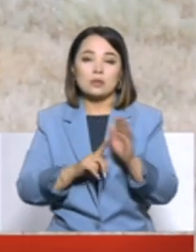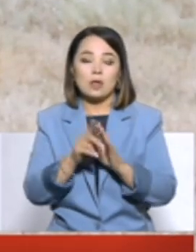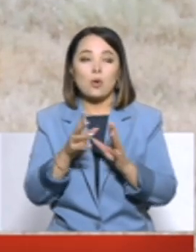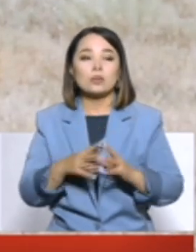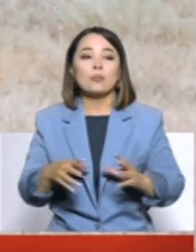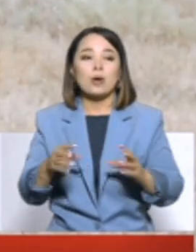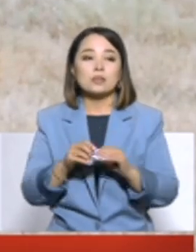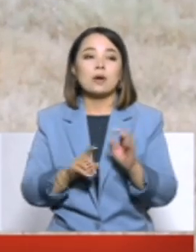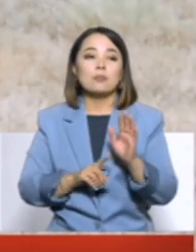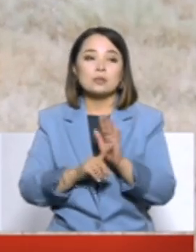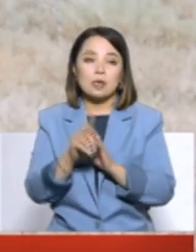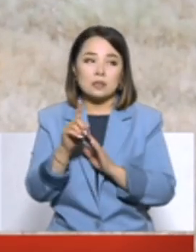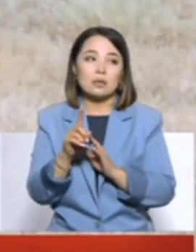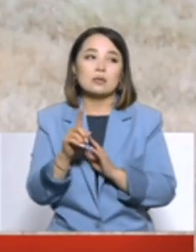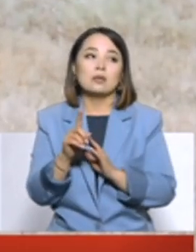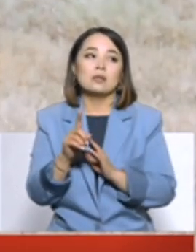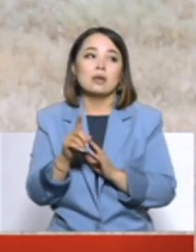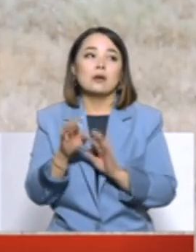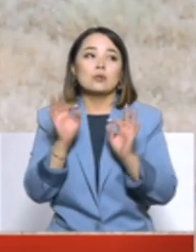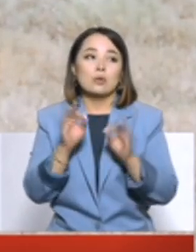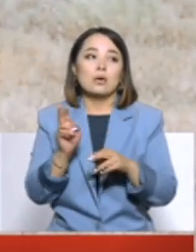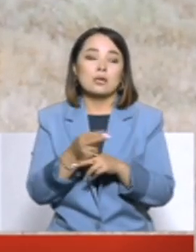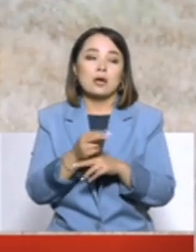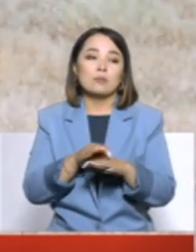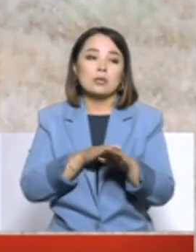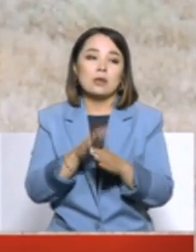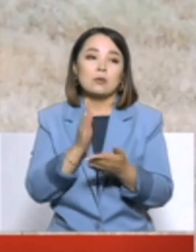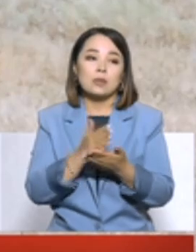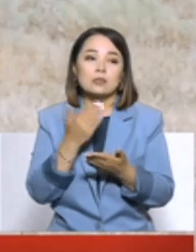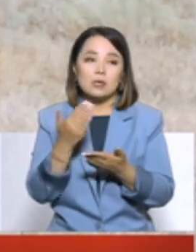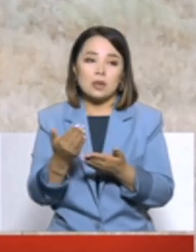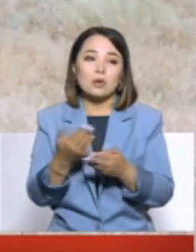басталады. Отбасында дұрыс тәрбие алса,